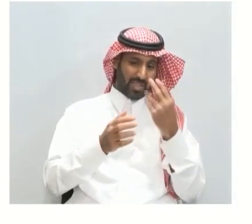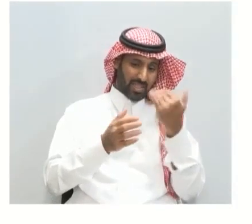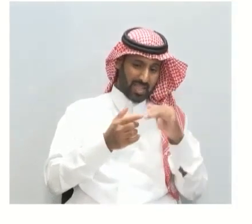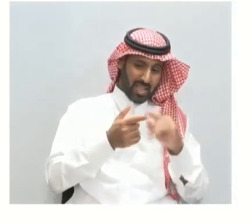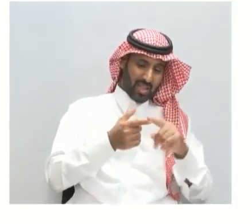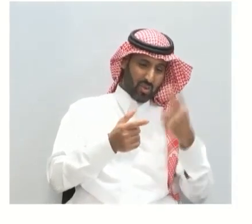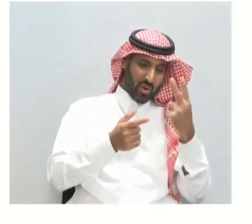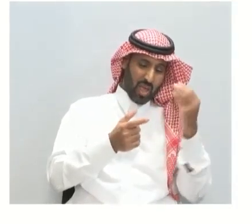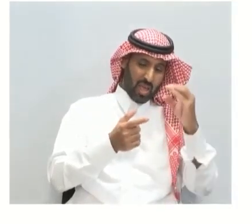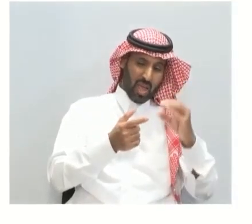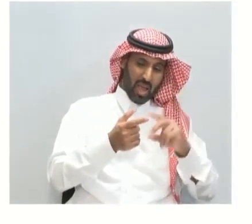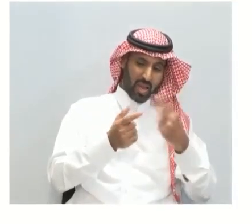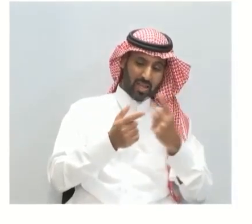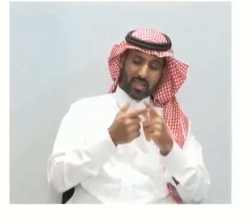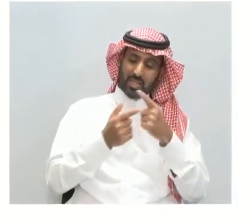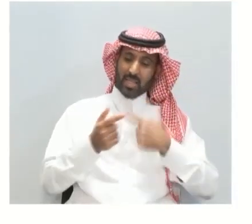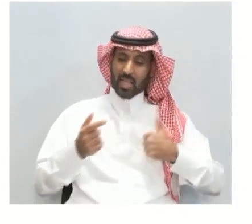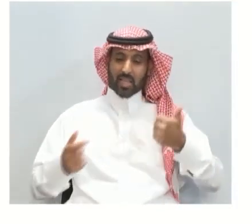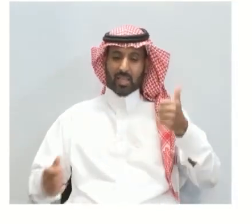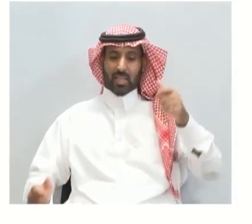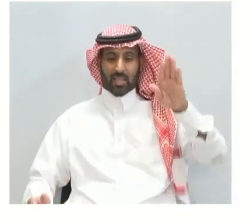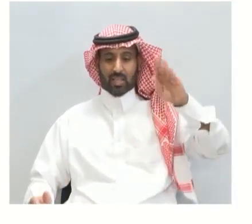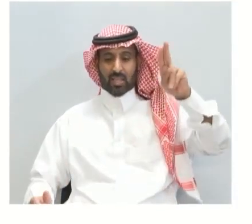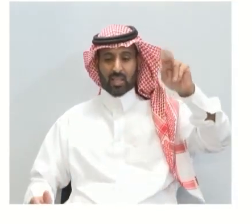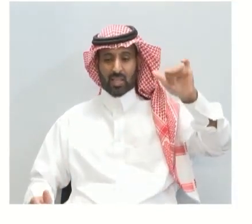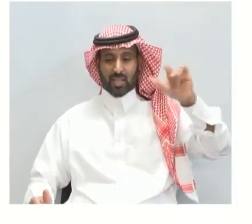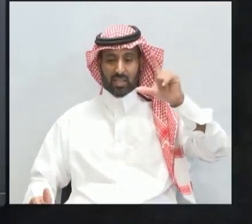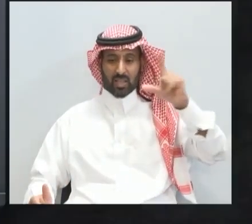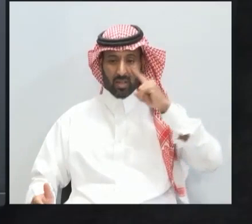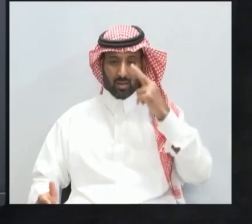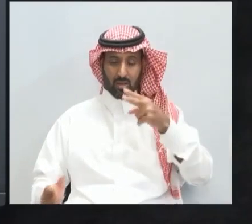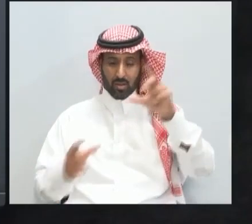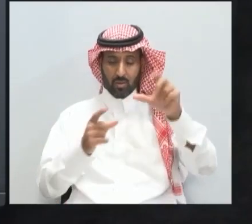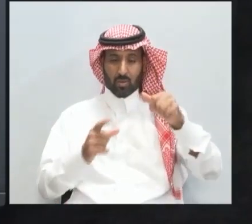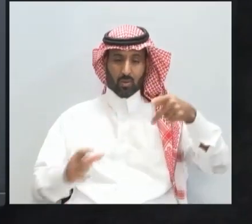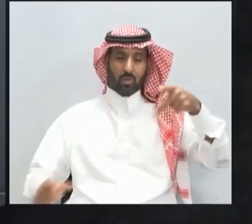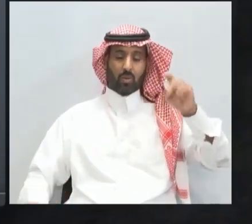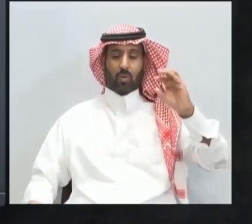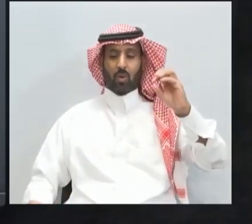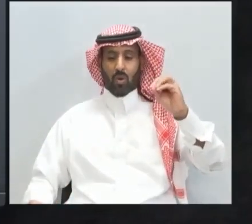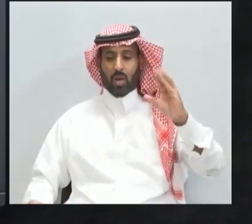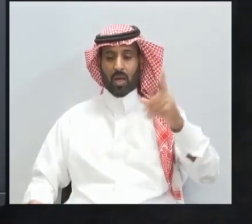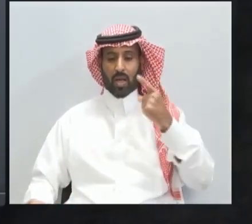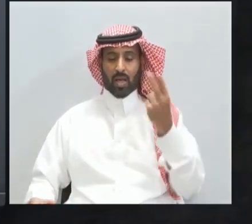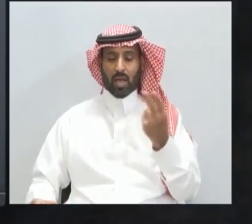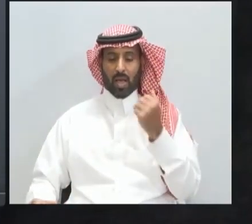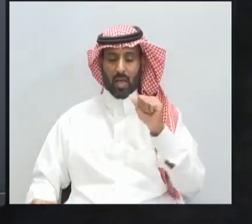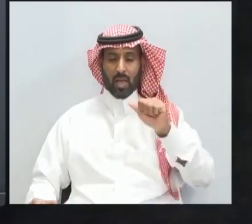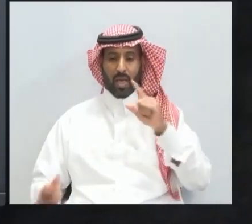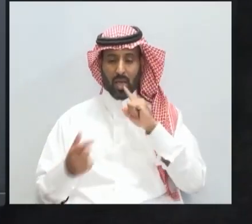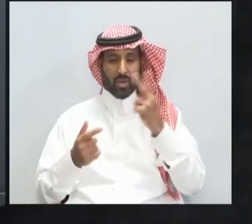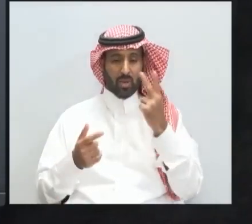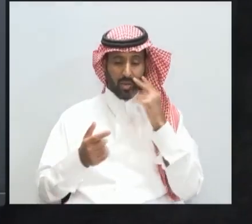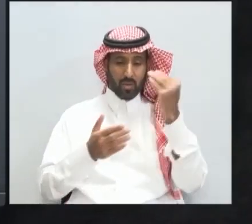الكربون يسمى استيل مرافق الانزيم هنا يظهر معنا الكو اي هذا المركب الثنائي من ذرات الكربون